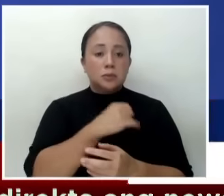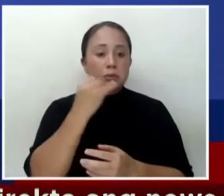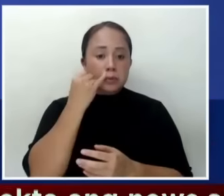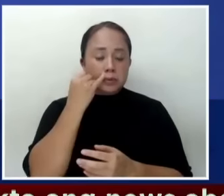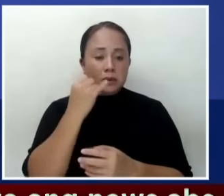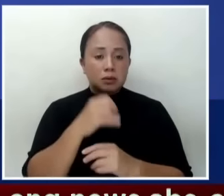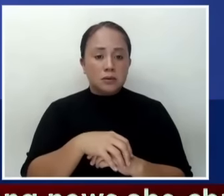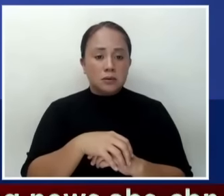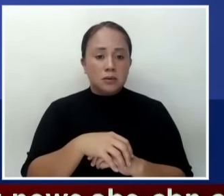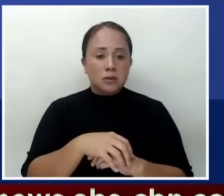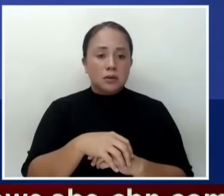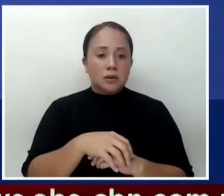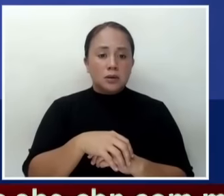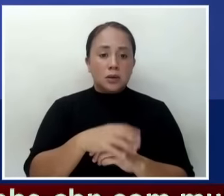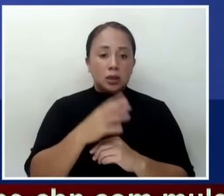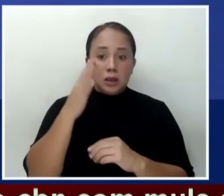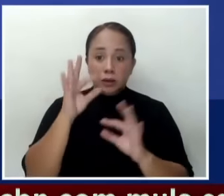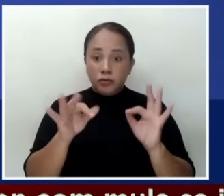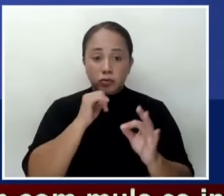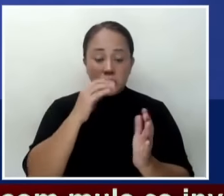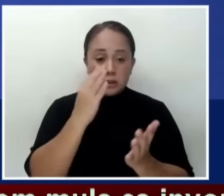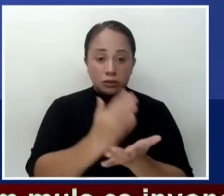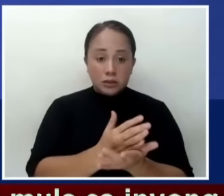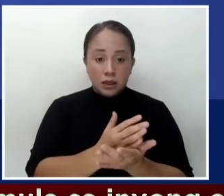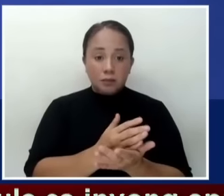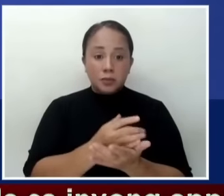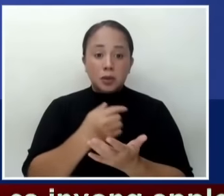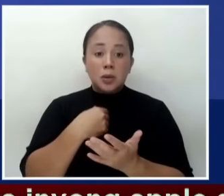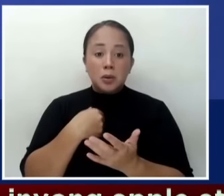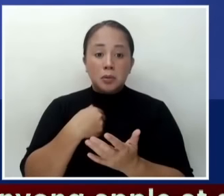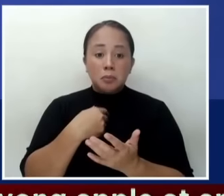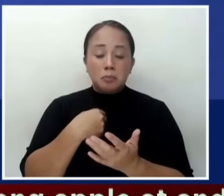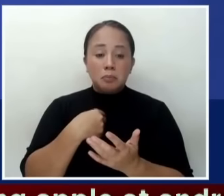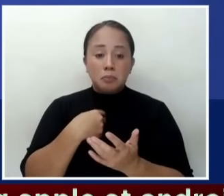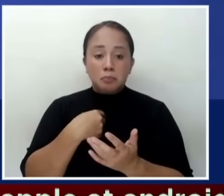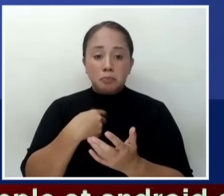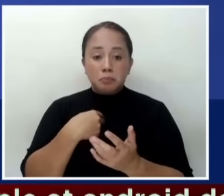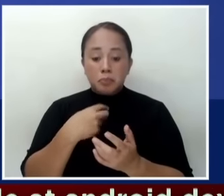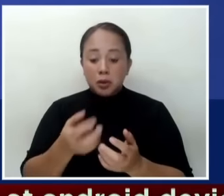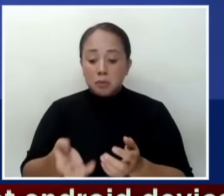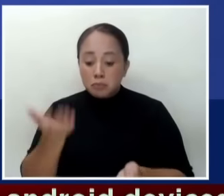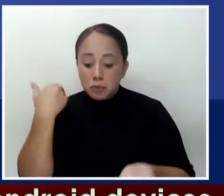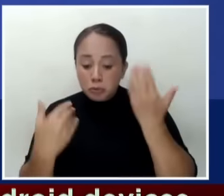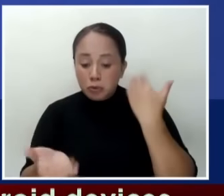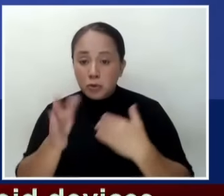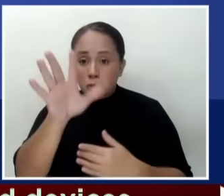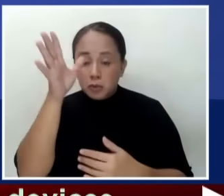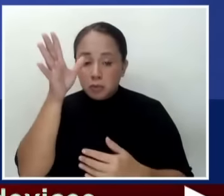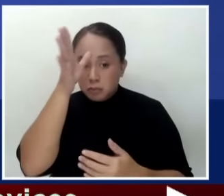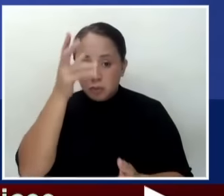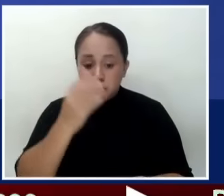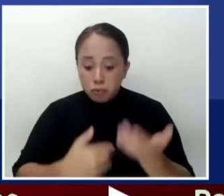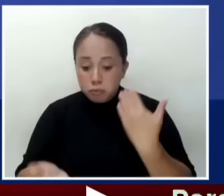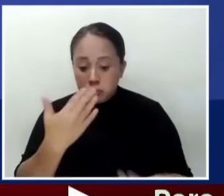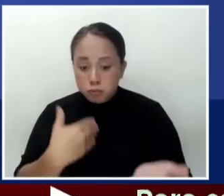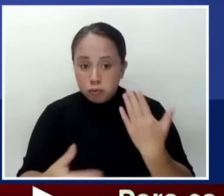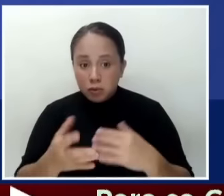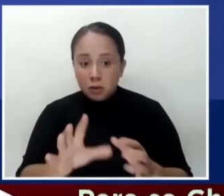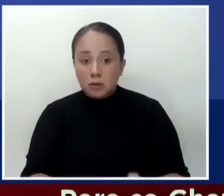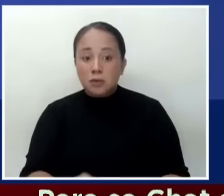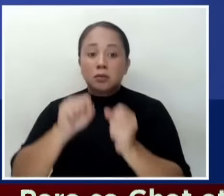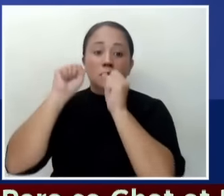ko sa kanya, kung hindi kayo tumigil, hukayin ko yung tatay ninyo, itatapon ko siya sa West